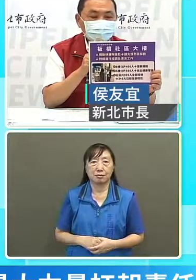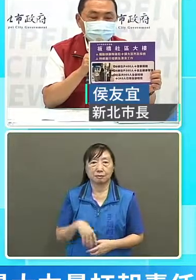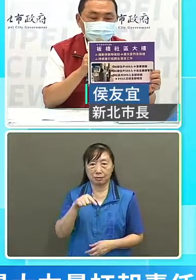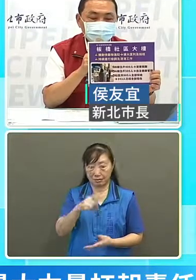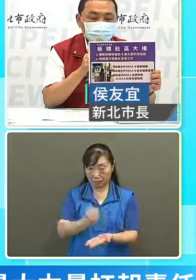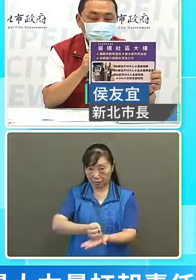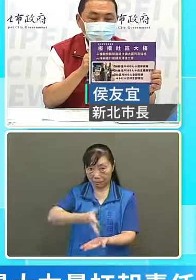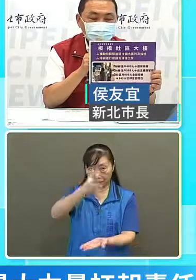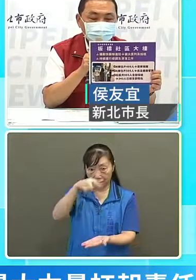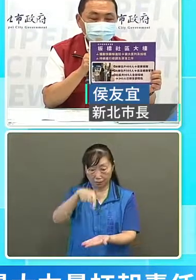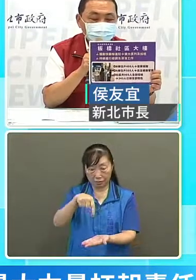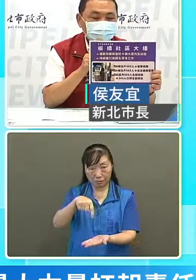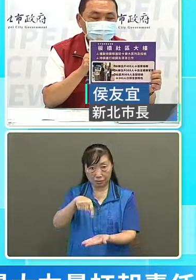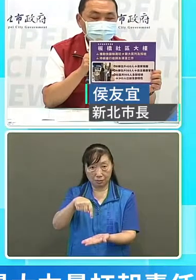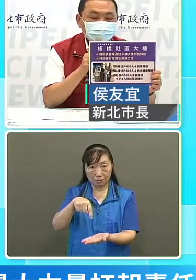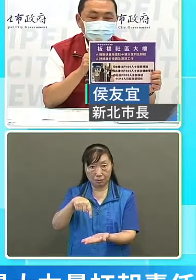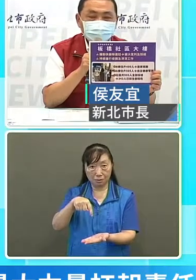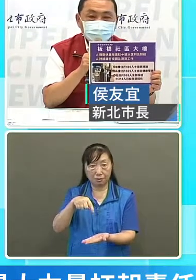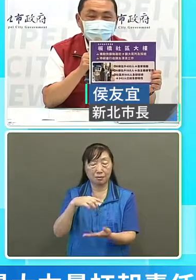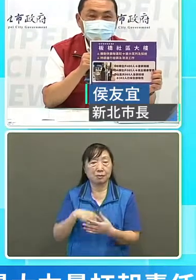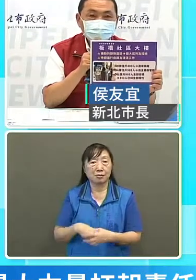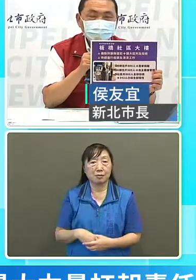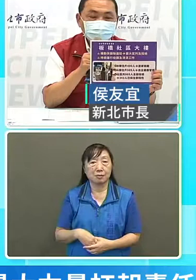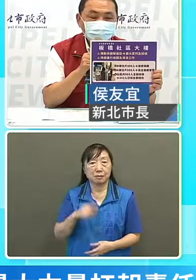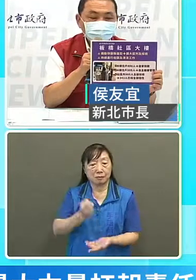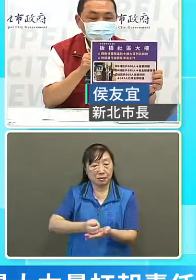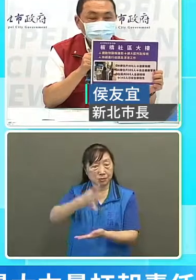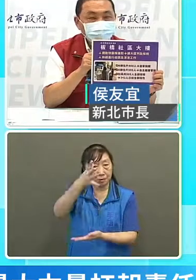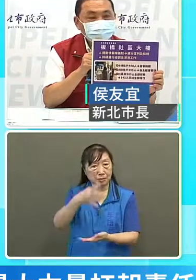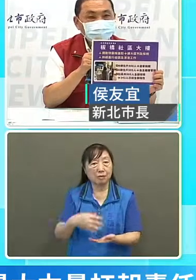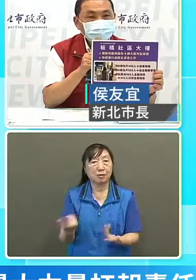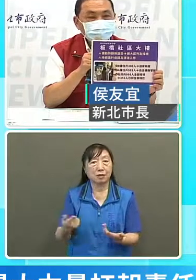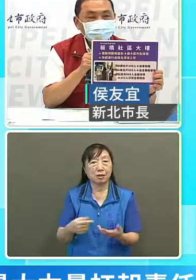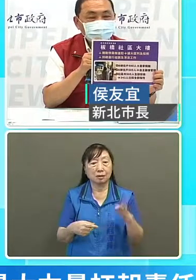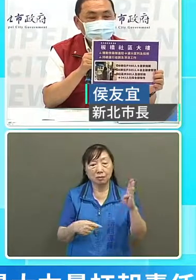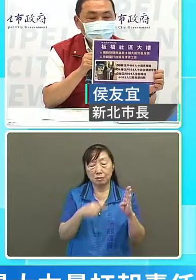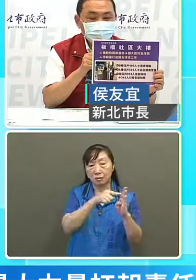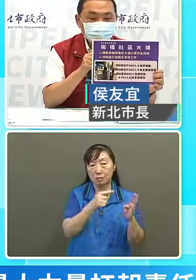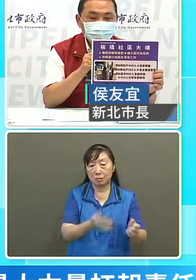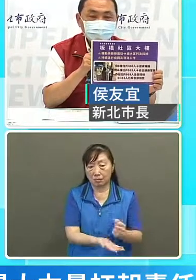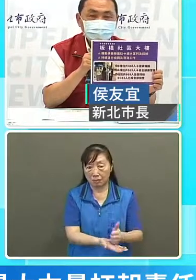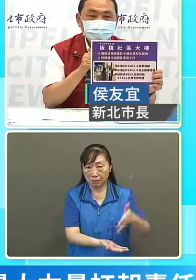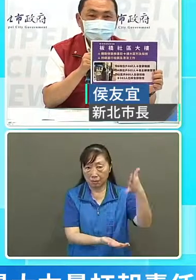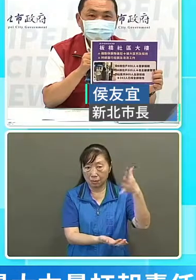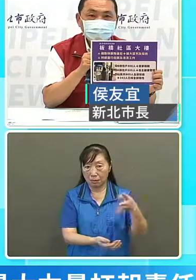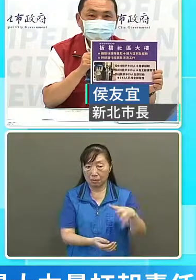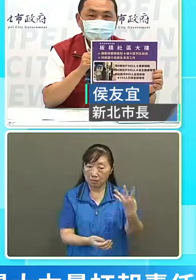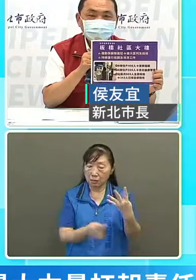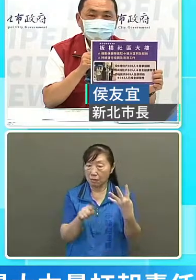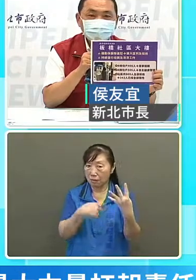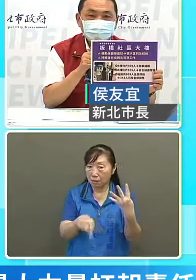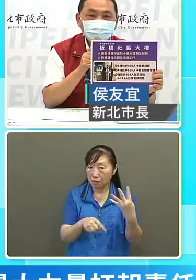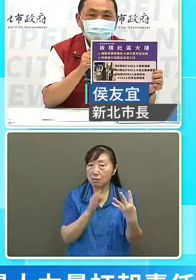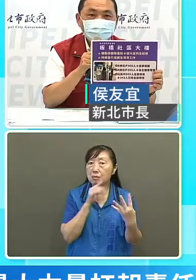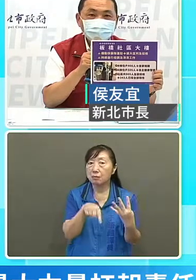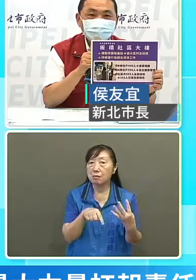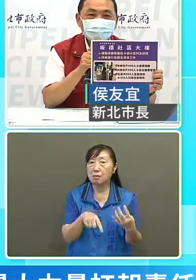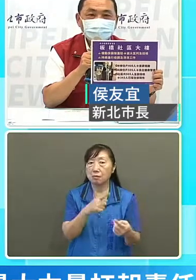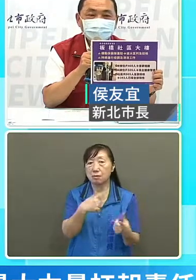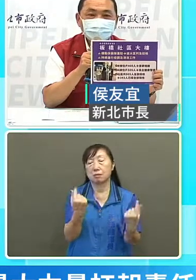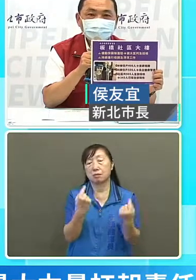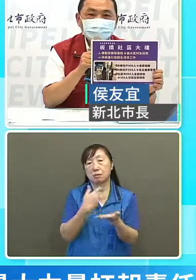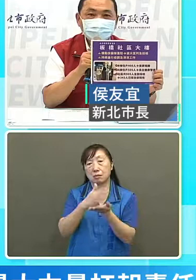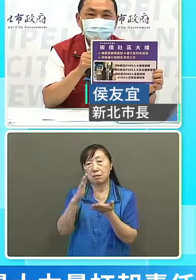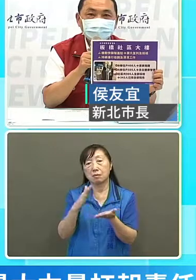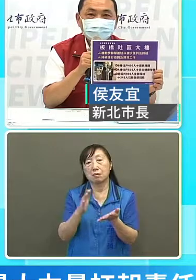栋社区大楼里面同栋的 B 栋的住户将近有400人，我们清空